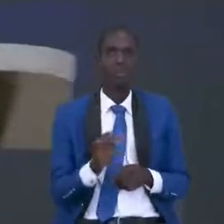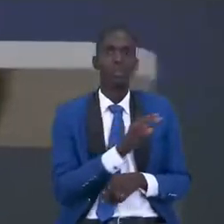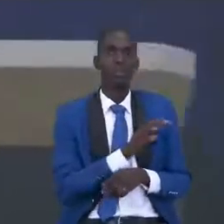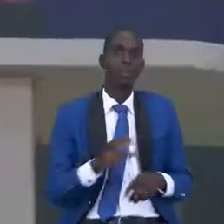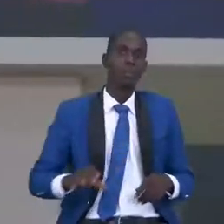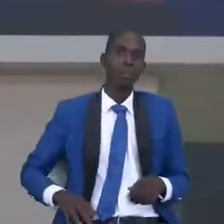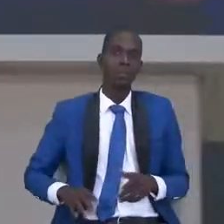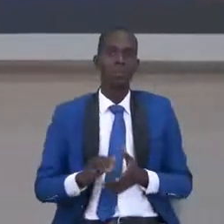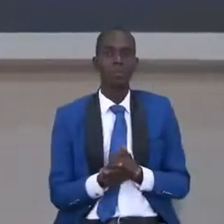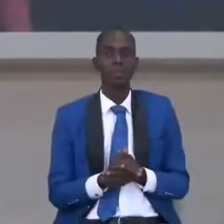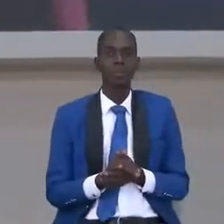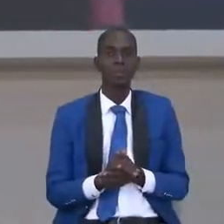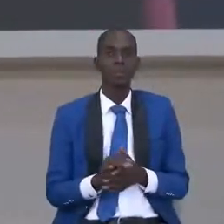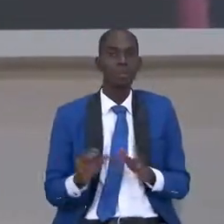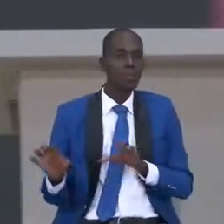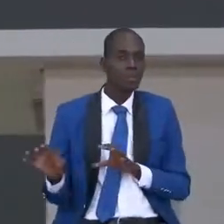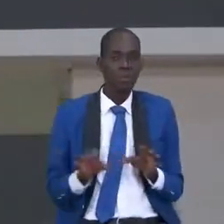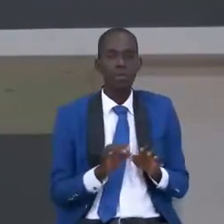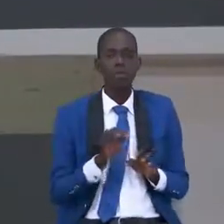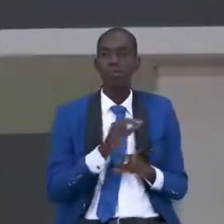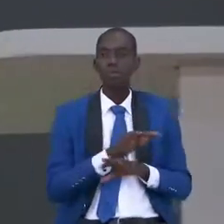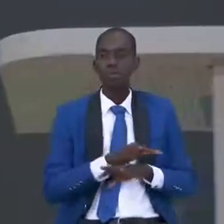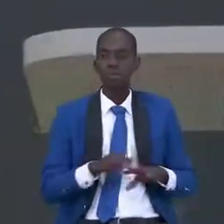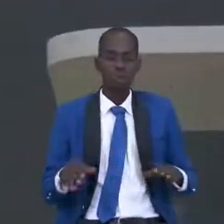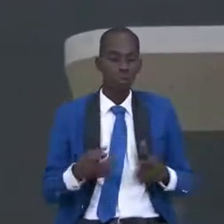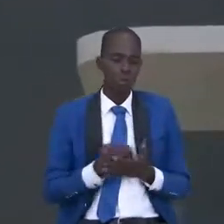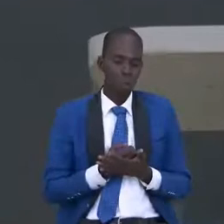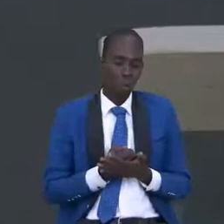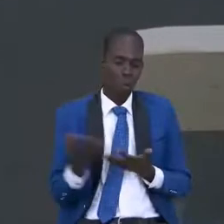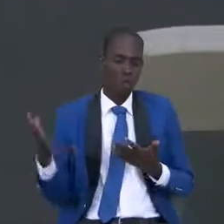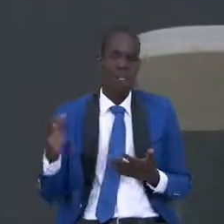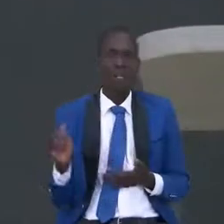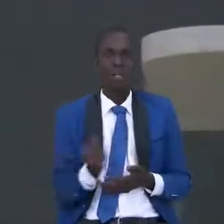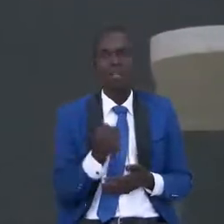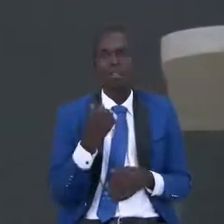Aussitôt, Christ ne perd pas du temps.